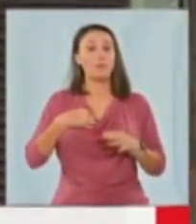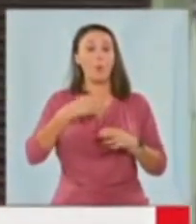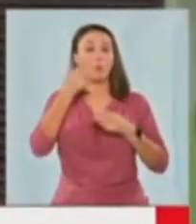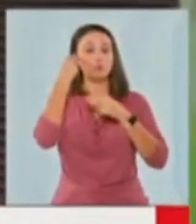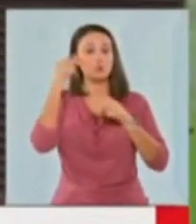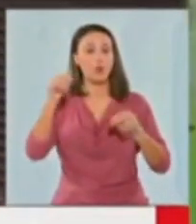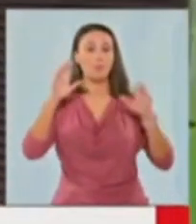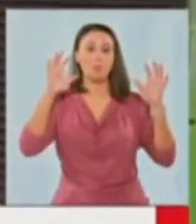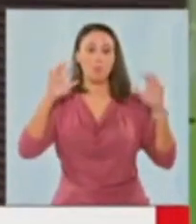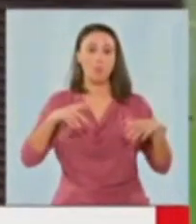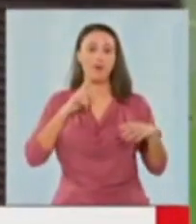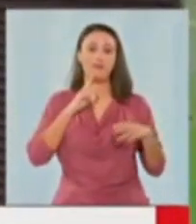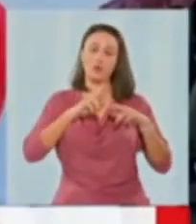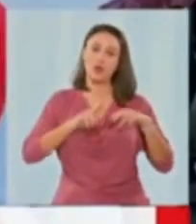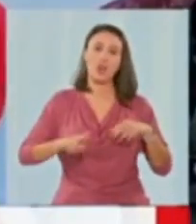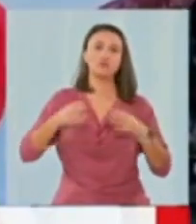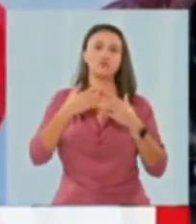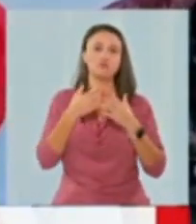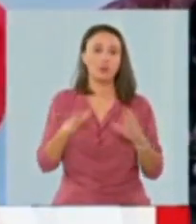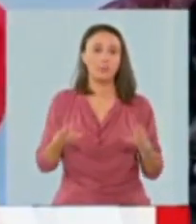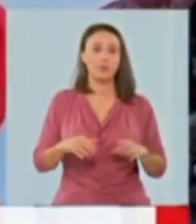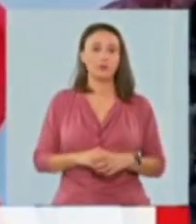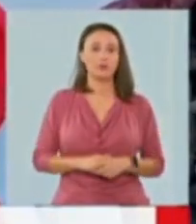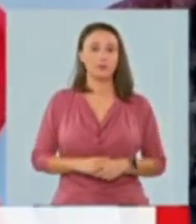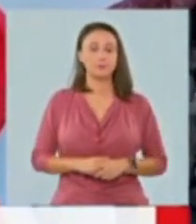că ploile abundente vor reîncepe.